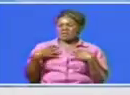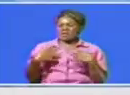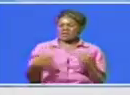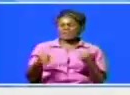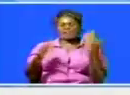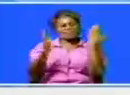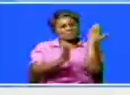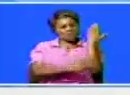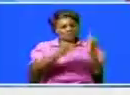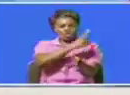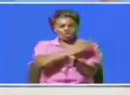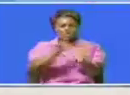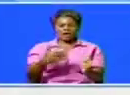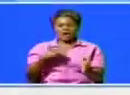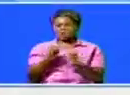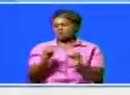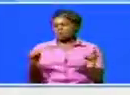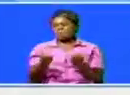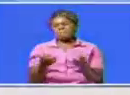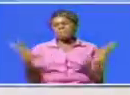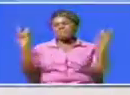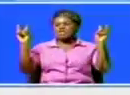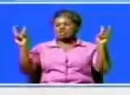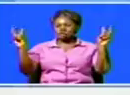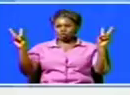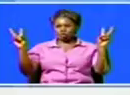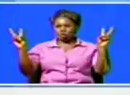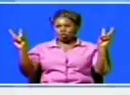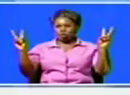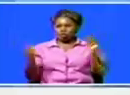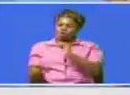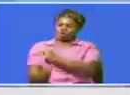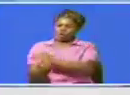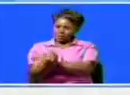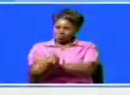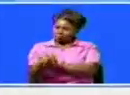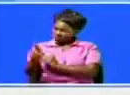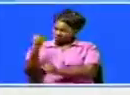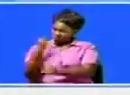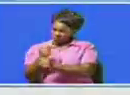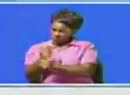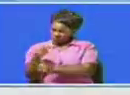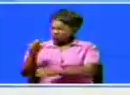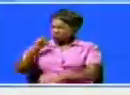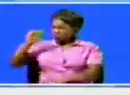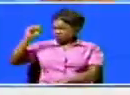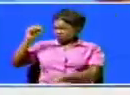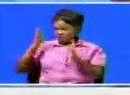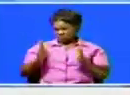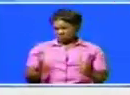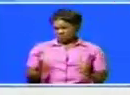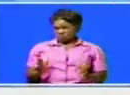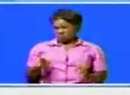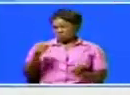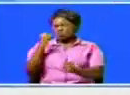hatuna madaktari, hatuna manases na kadhalika. So hata kama ni ufisadi unafanya, wewe ni mwanasiasa, unafanya